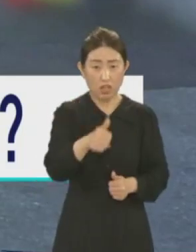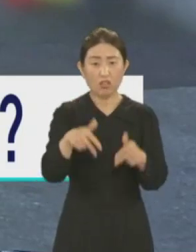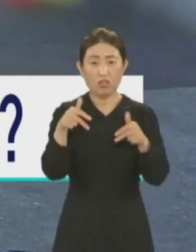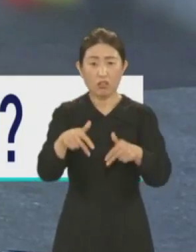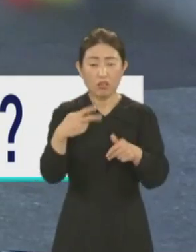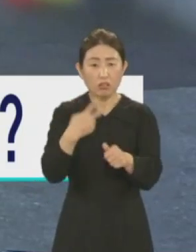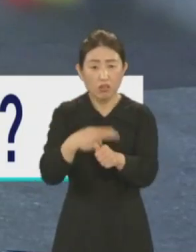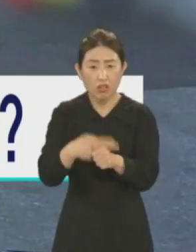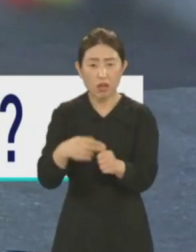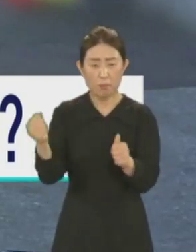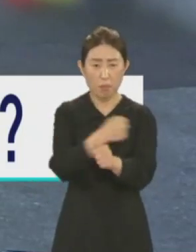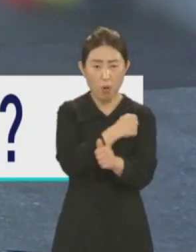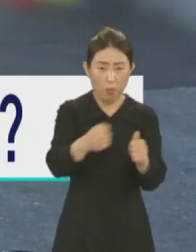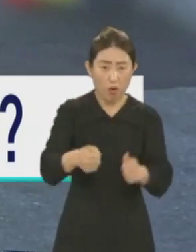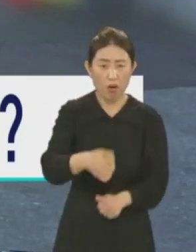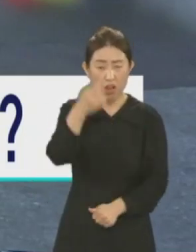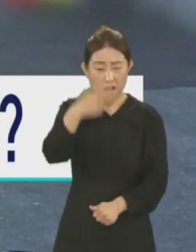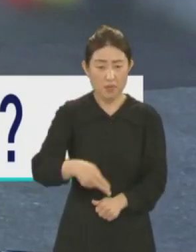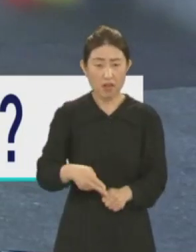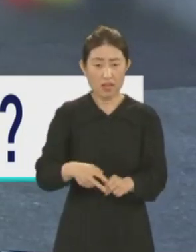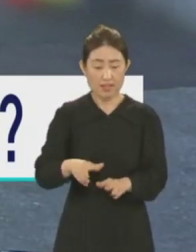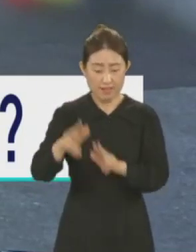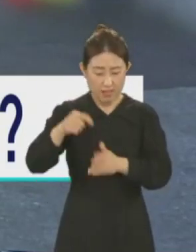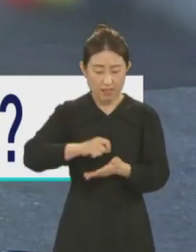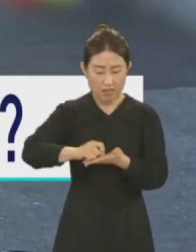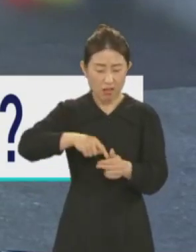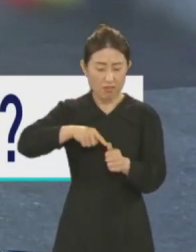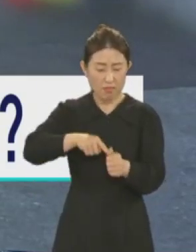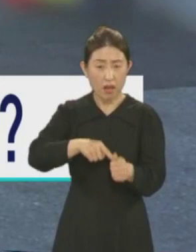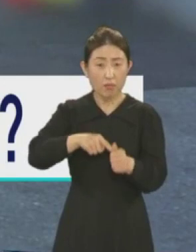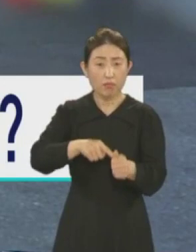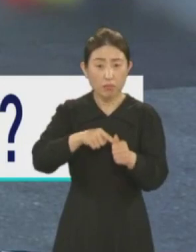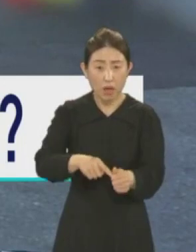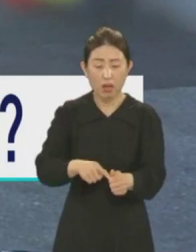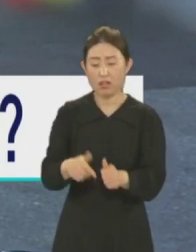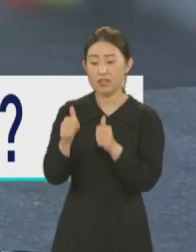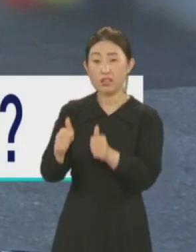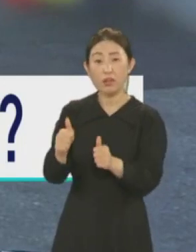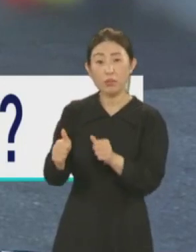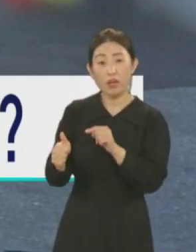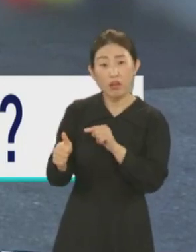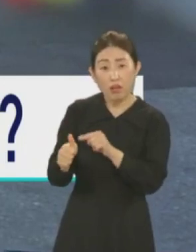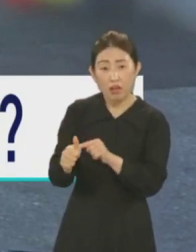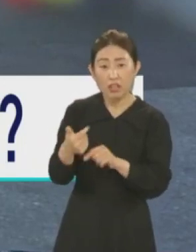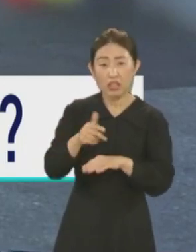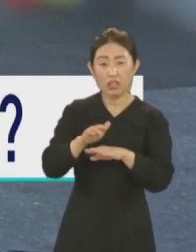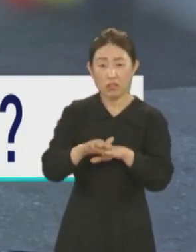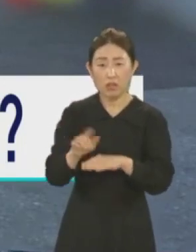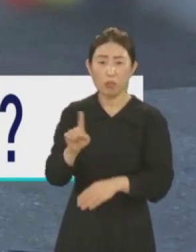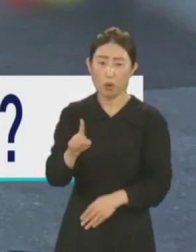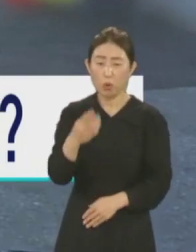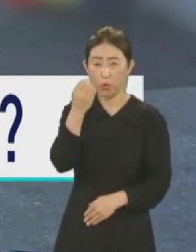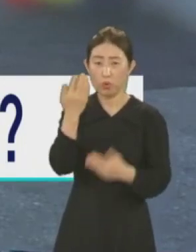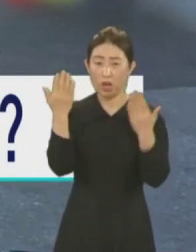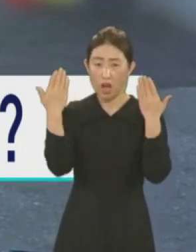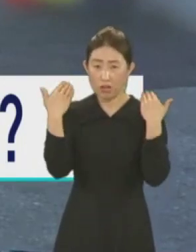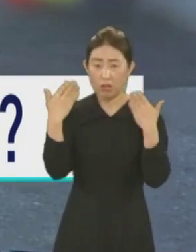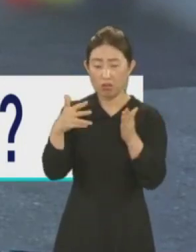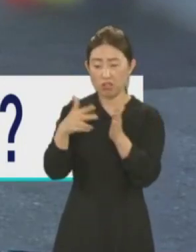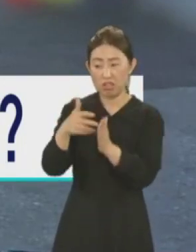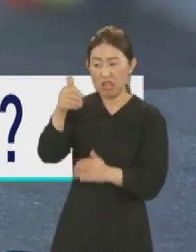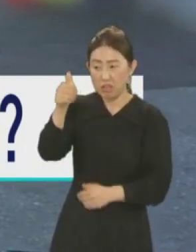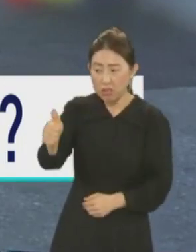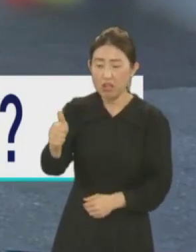교장과 교직원들을 폭행하고 수시로 각서를 쓰라고 강요한 혐의로 재판에 담겨진 대전 모 사립학교 재단 전